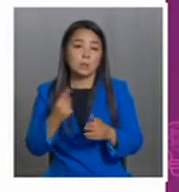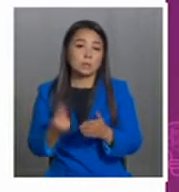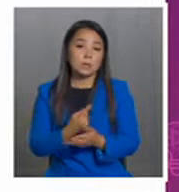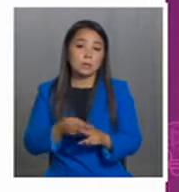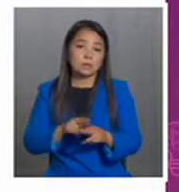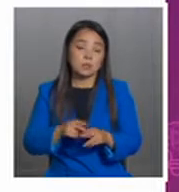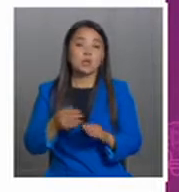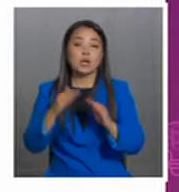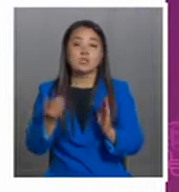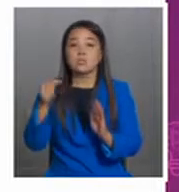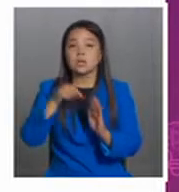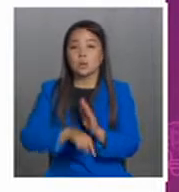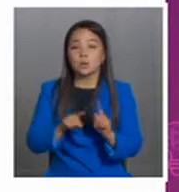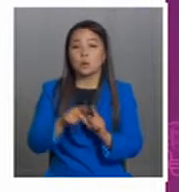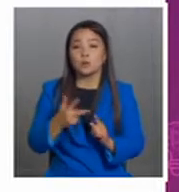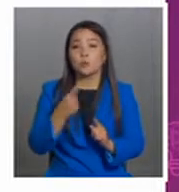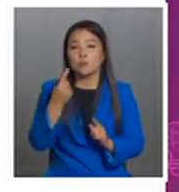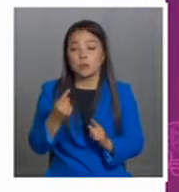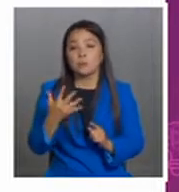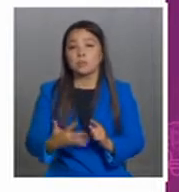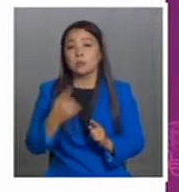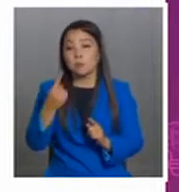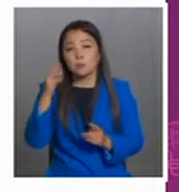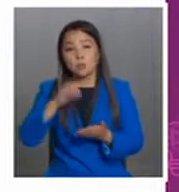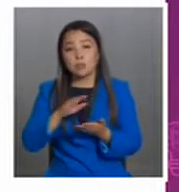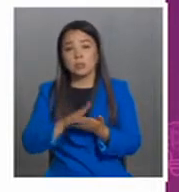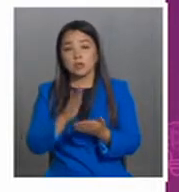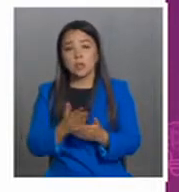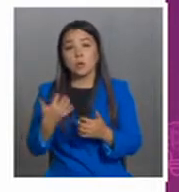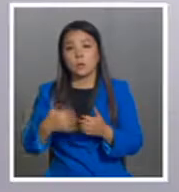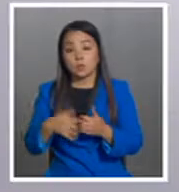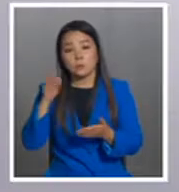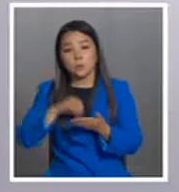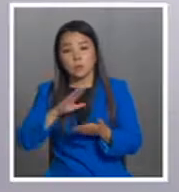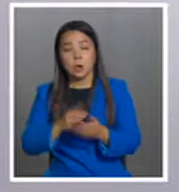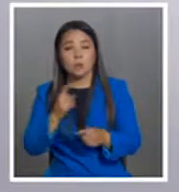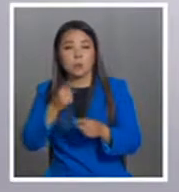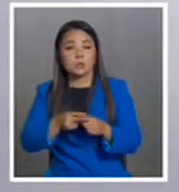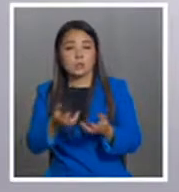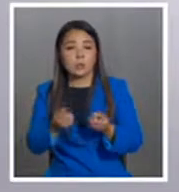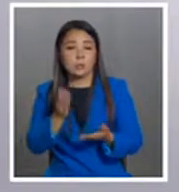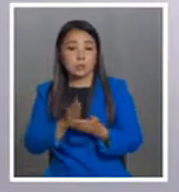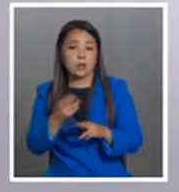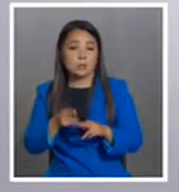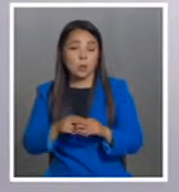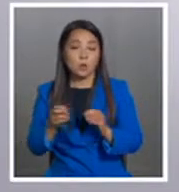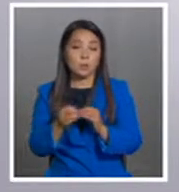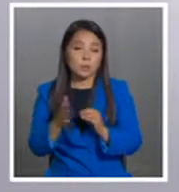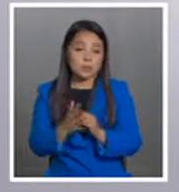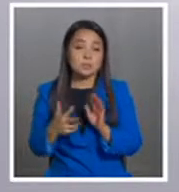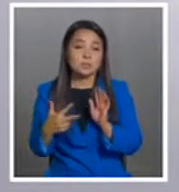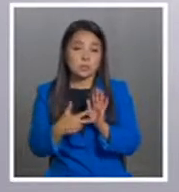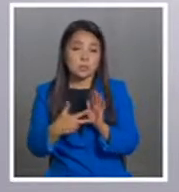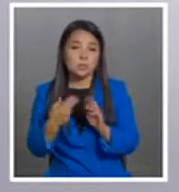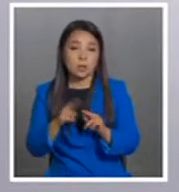шашаның ішіндегі 3-тен 1 және 5-тен 1 бөлшектерін ортақ бөлімге келтіріп қосып аламыз. Сонда бізде 15-тен 8 деген